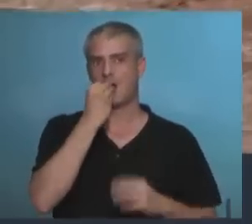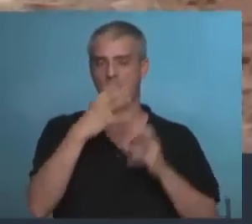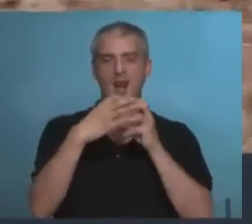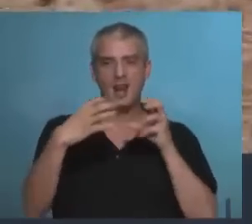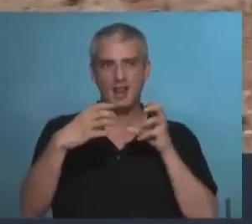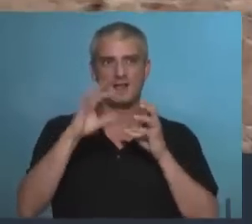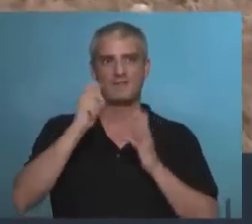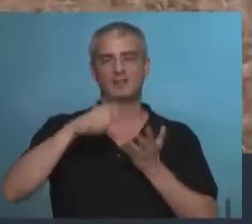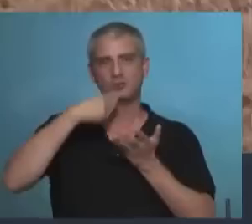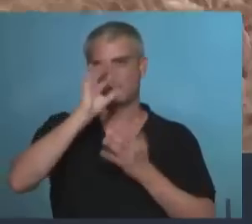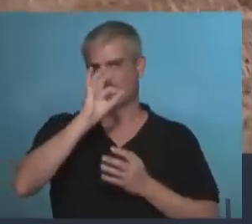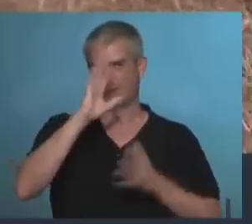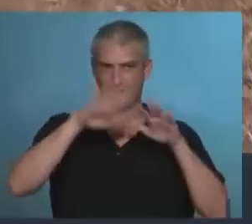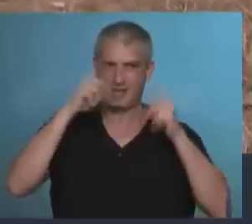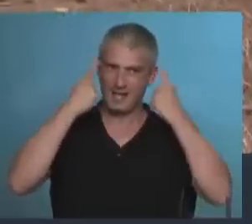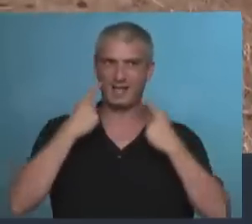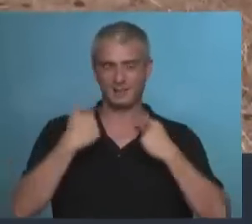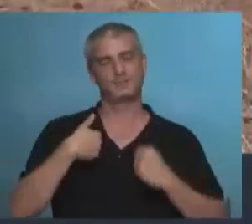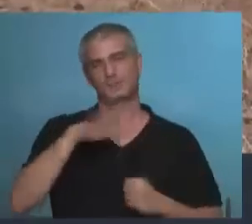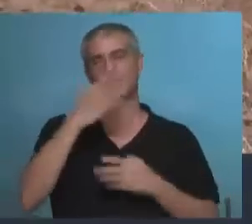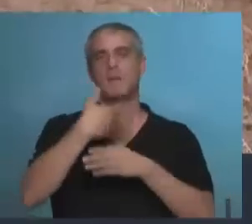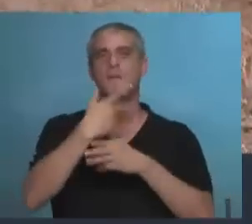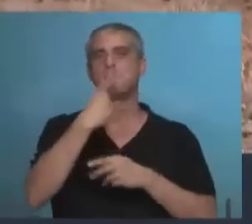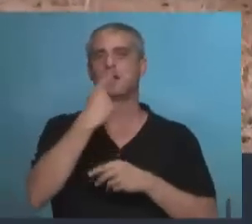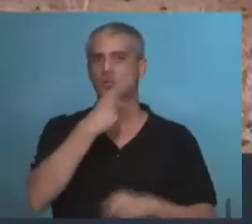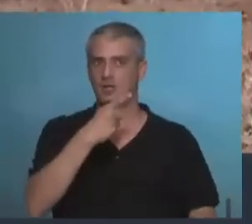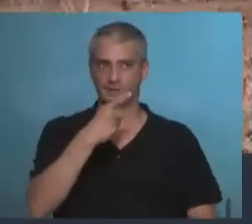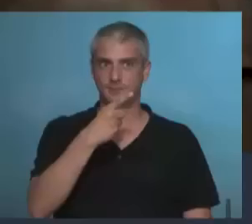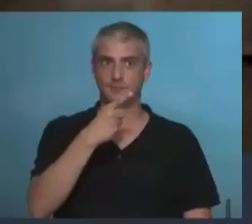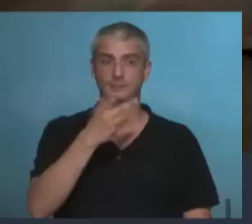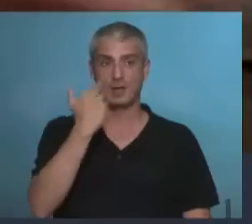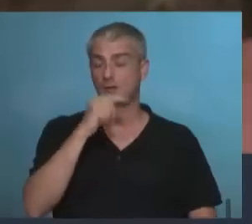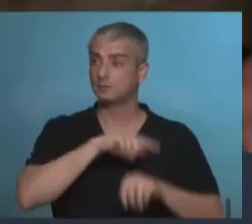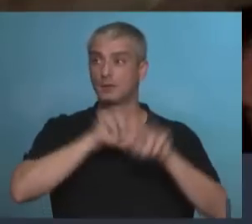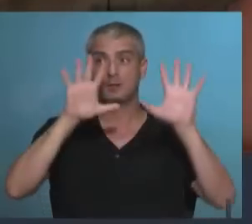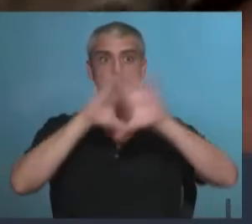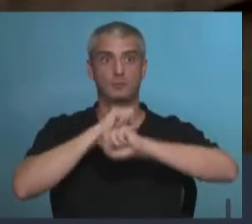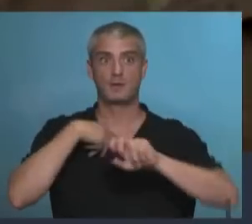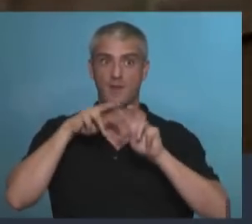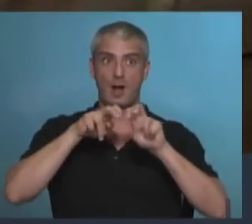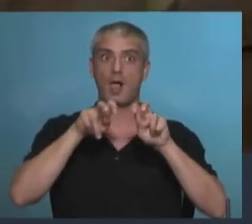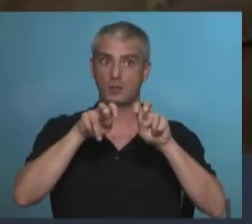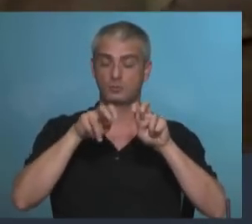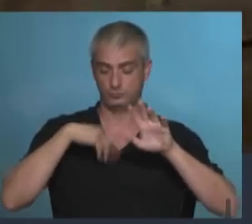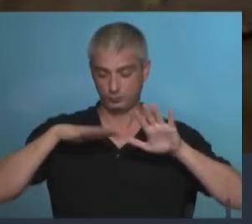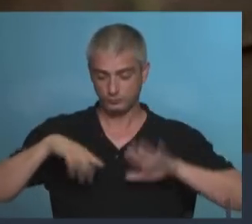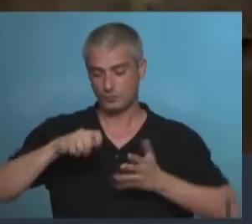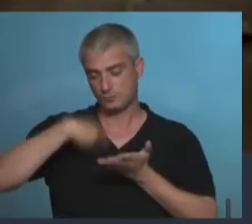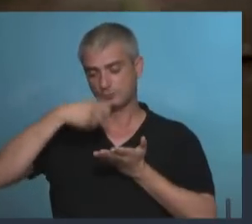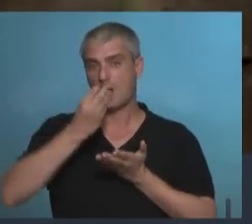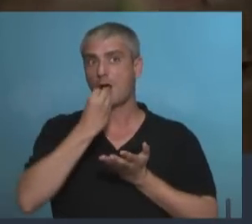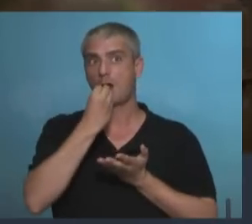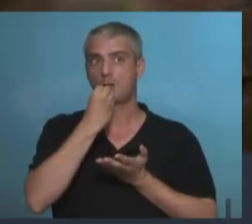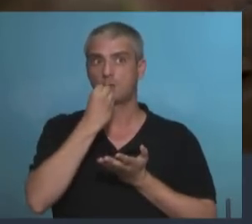קוגל בצ'ולין. אז החלטנו ללכת למאה שערים. היה איזה 21:00, הלכנו, ישבנו, אכלנו. ואז